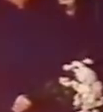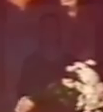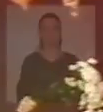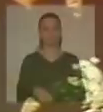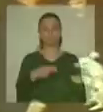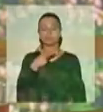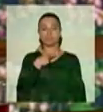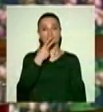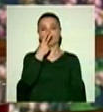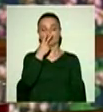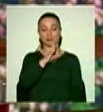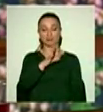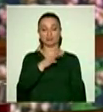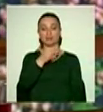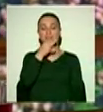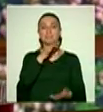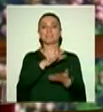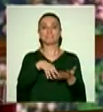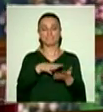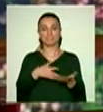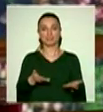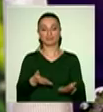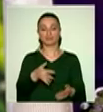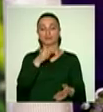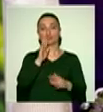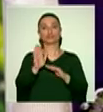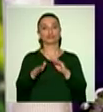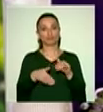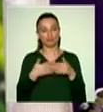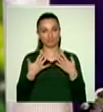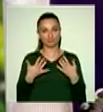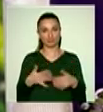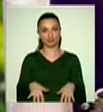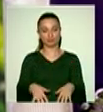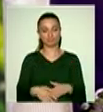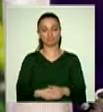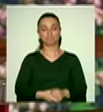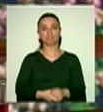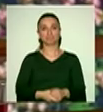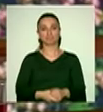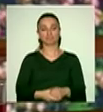არ ვინახია. და შემდეგ რა მოხდა? მე ვნახე. მე უბრალოდ. შემდეგ